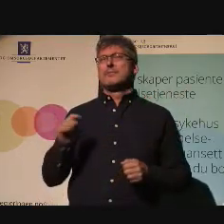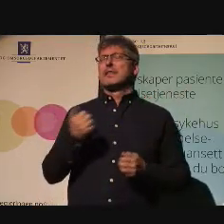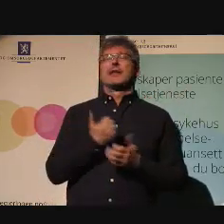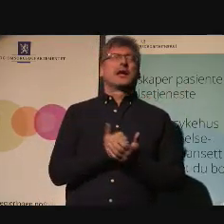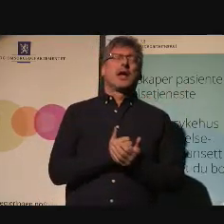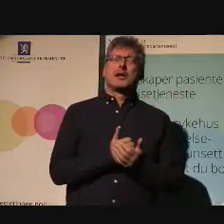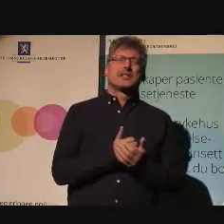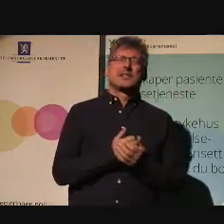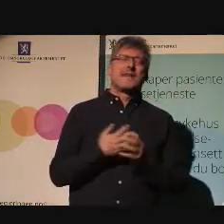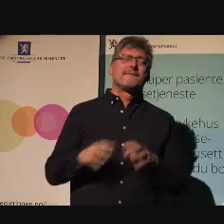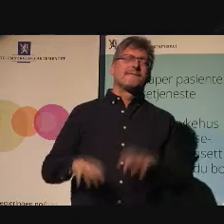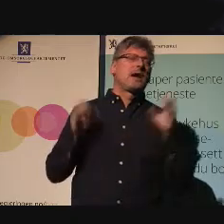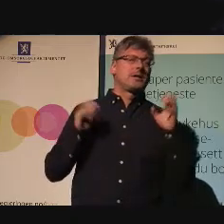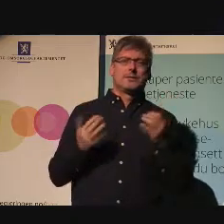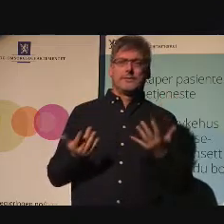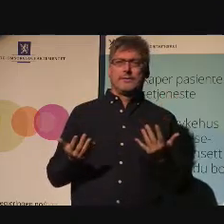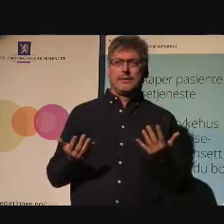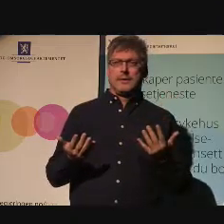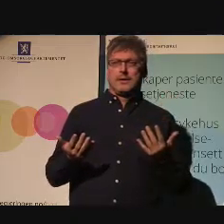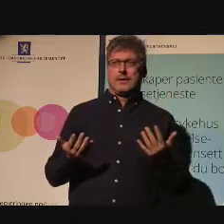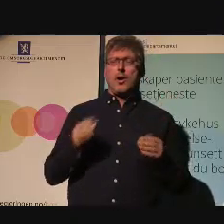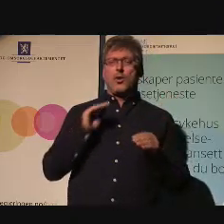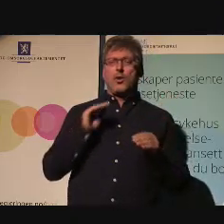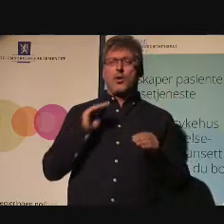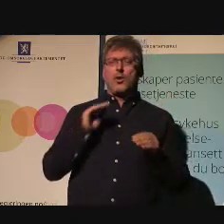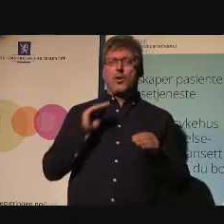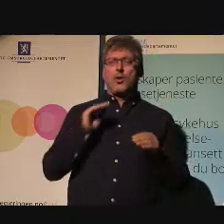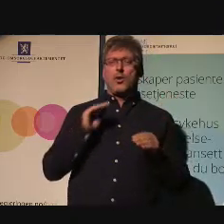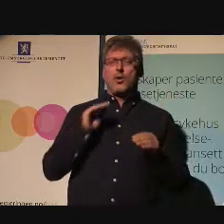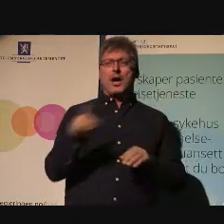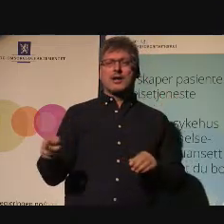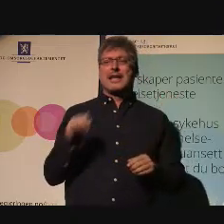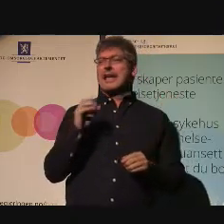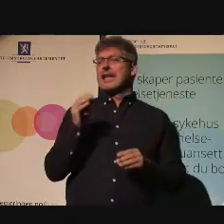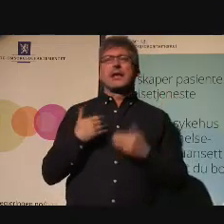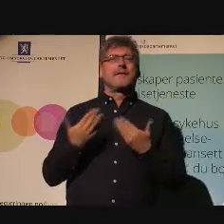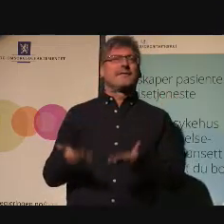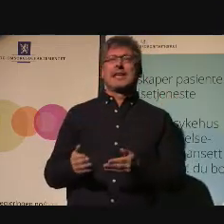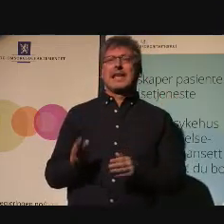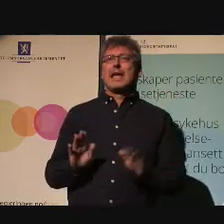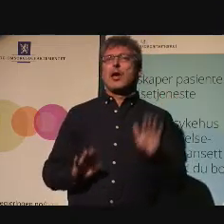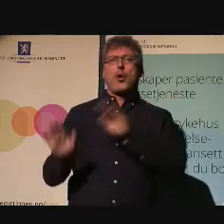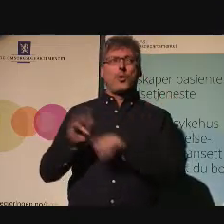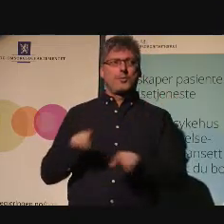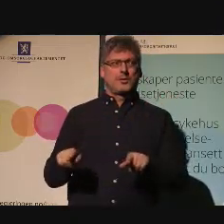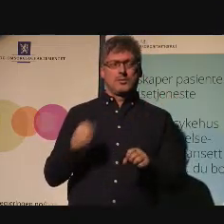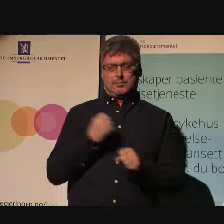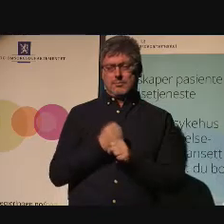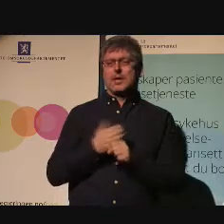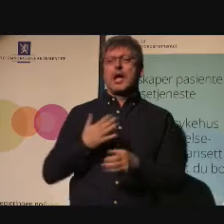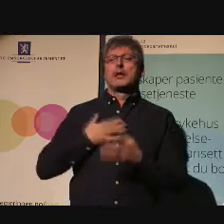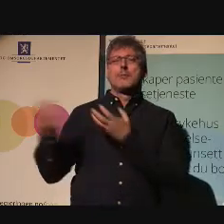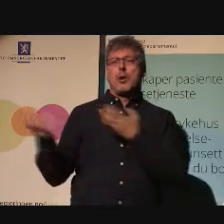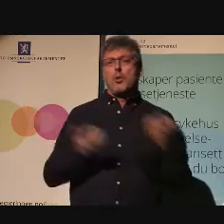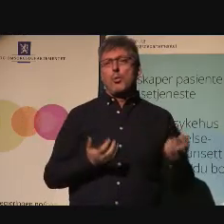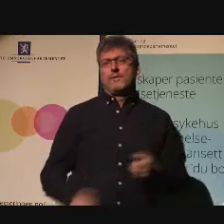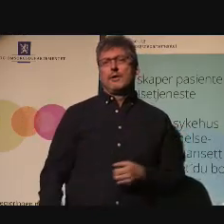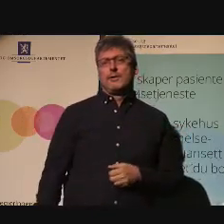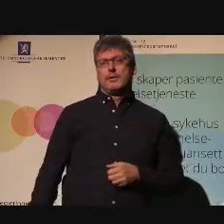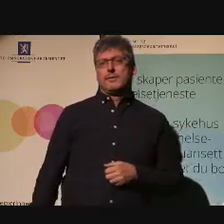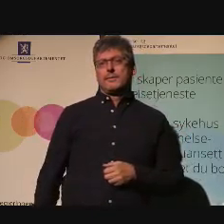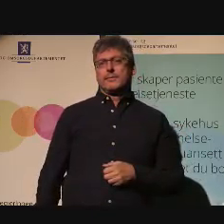vondt er at Ida over så lang tid ikke fikk den omsorgen som hun hadde behov for.